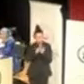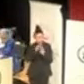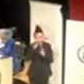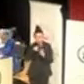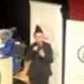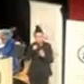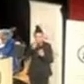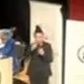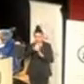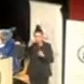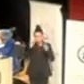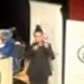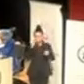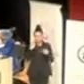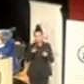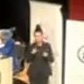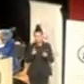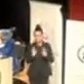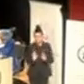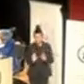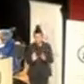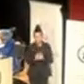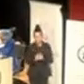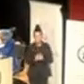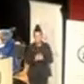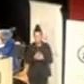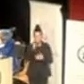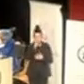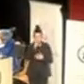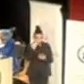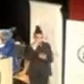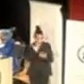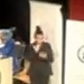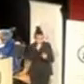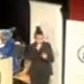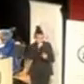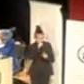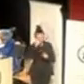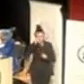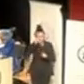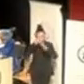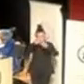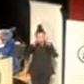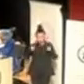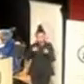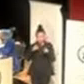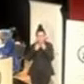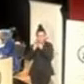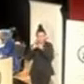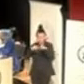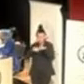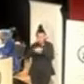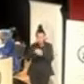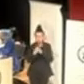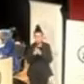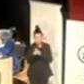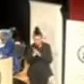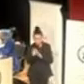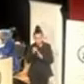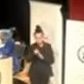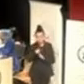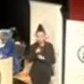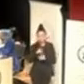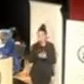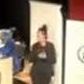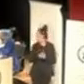yardım edilebilir. Fakat sadece kurum içi erişilebilen bir bilgi iletişim modeline sahiptir. Kaşif, teknoloji hizmetleri bağlamında bir olma